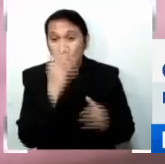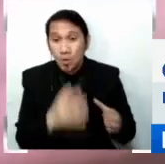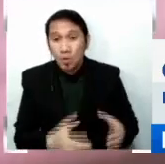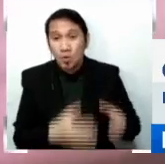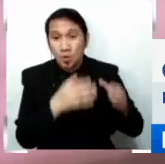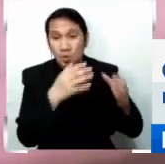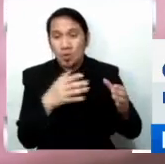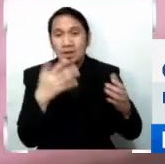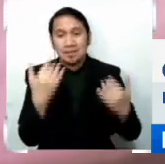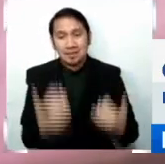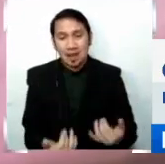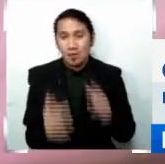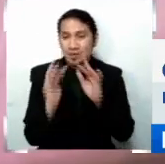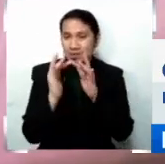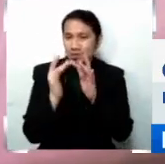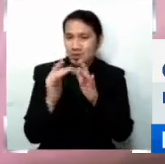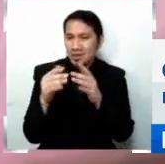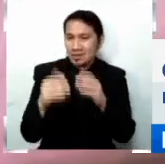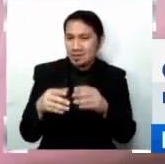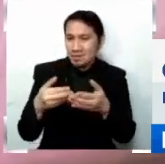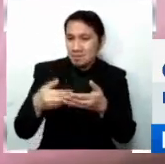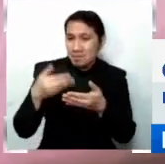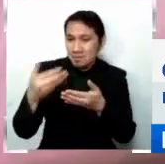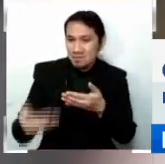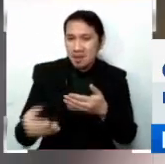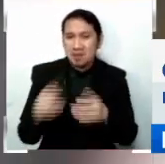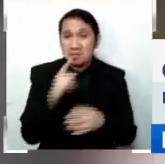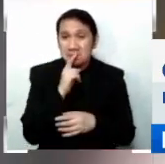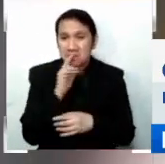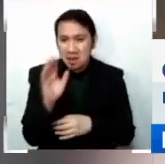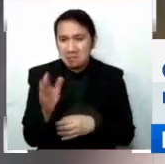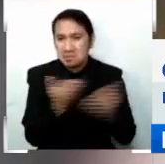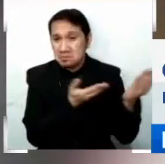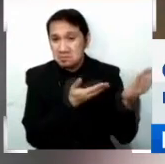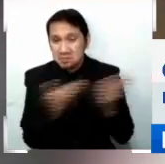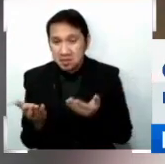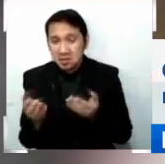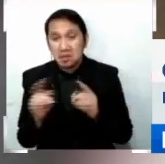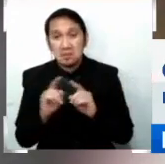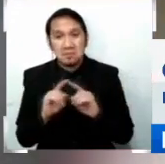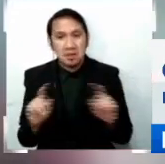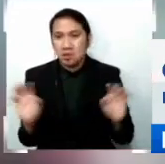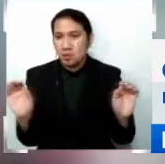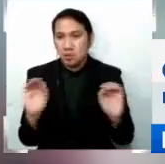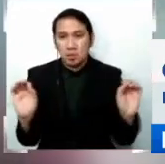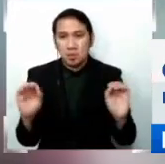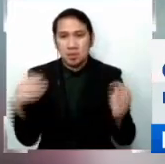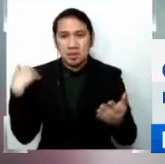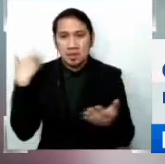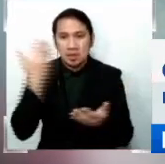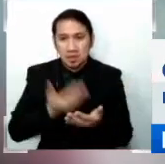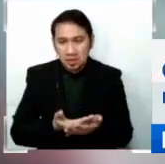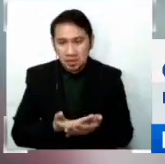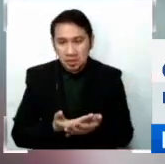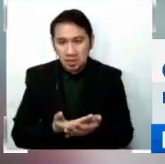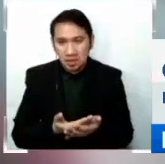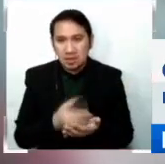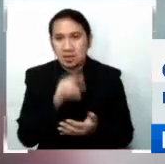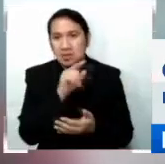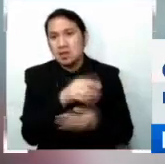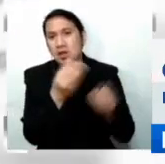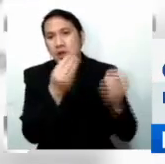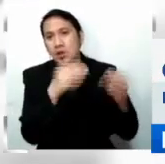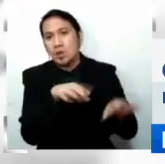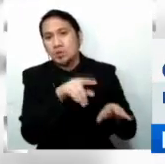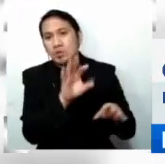sila nakipag-transaksyon at nangako itong i-deliver ang oxygen. Pero wala raw dumating. Nawala na rin ang profile ng online seller sa